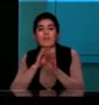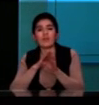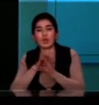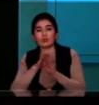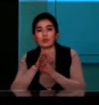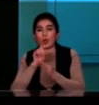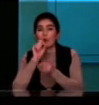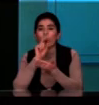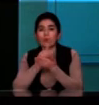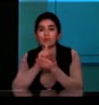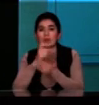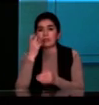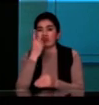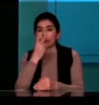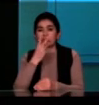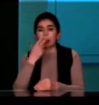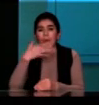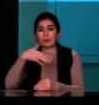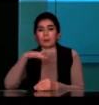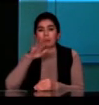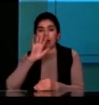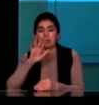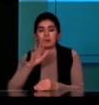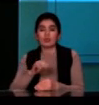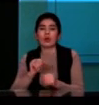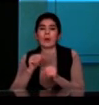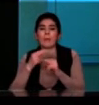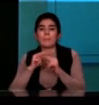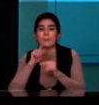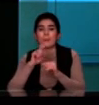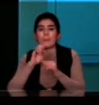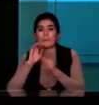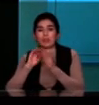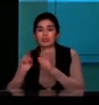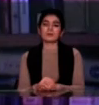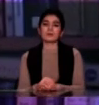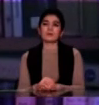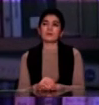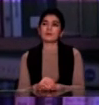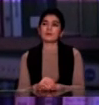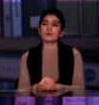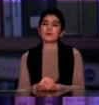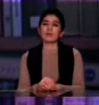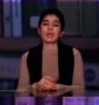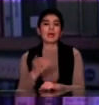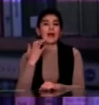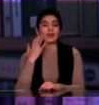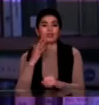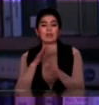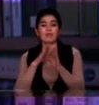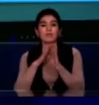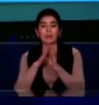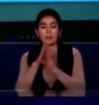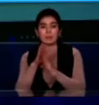выполнить упражнение второе урока 55-го вместо этой творческой работы. Когда выполните